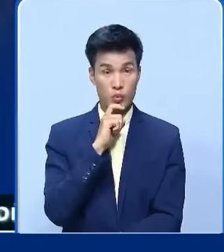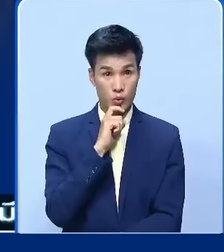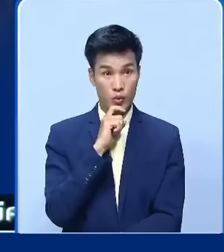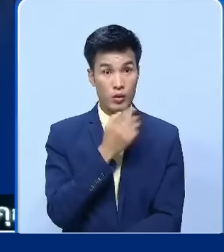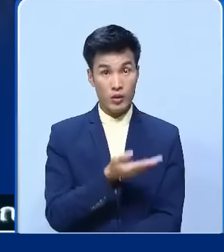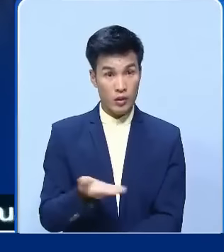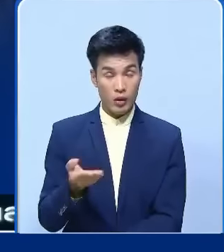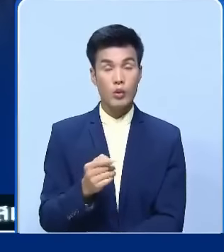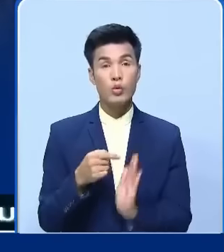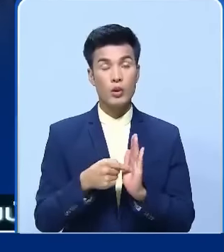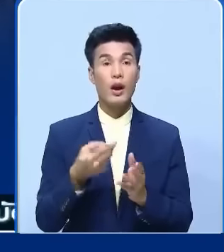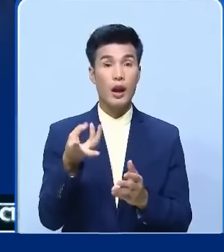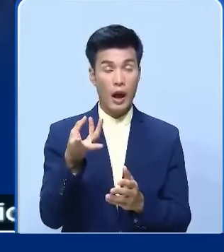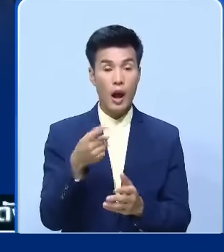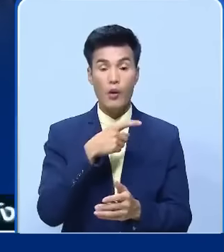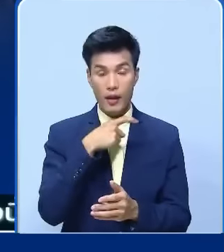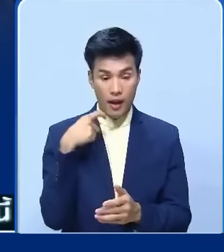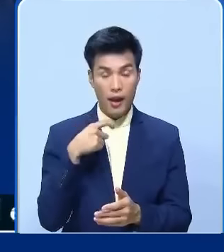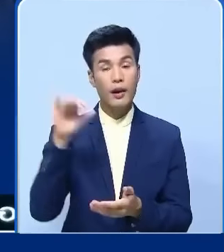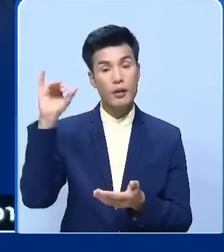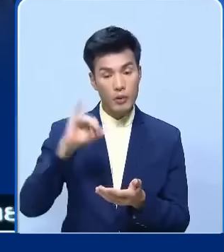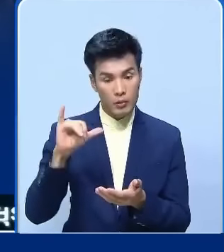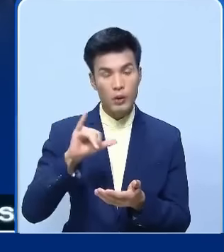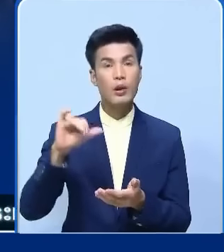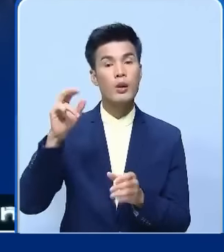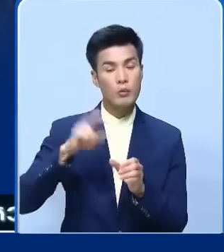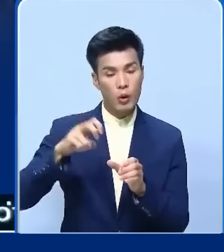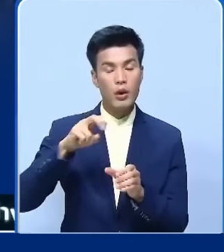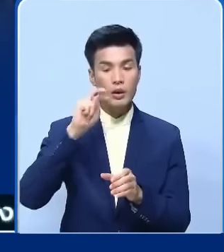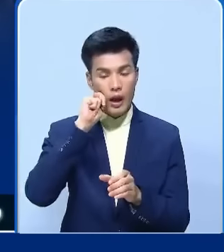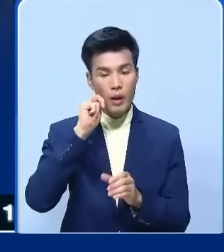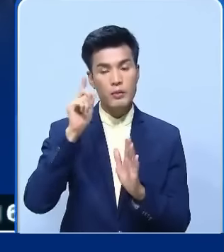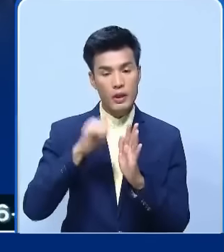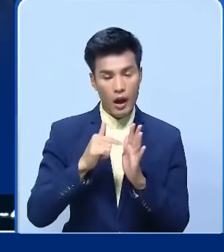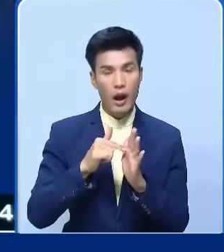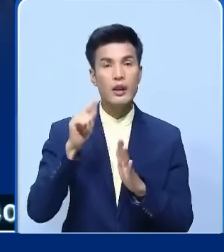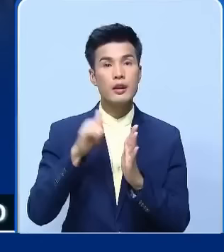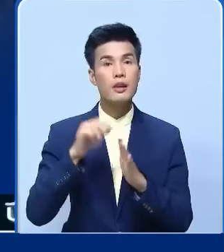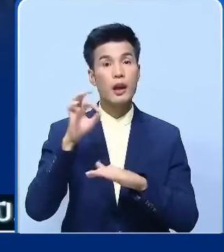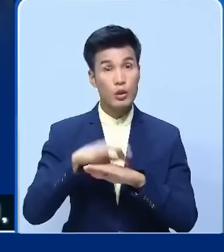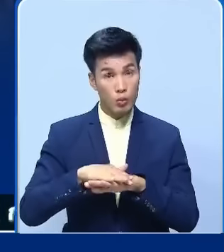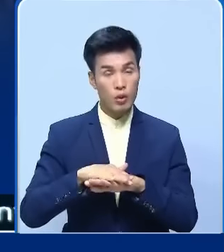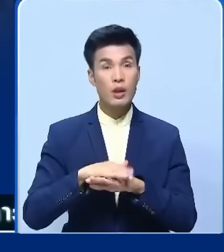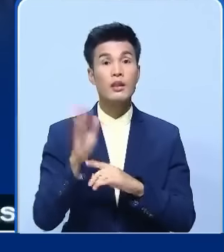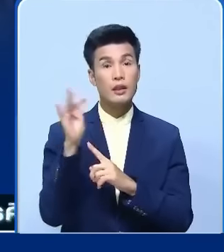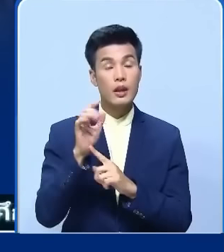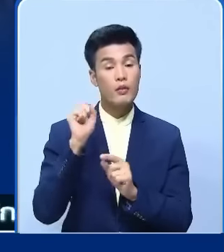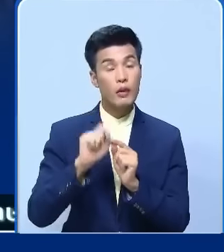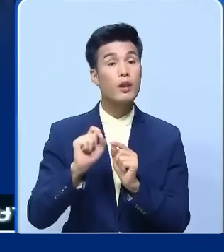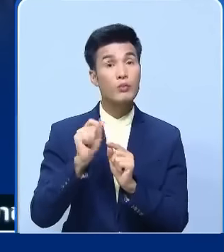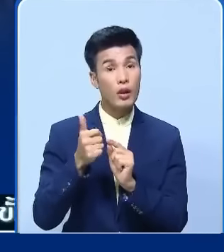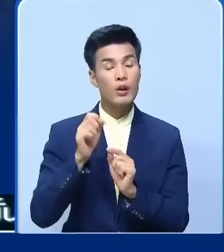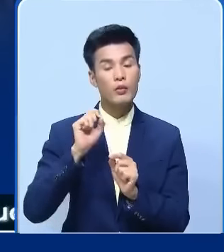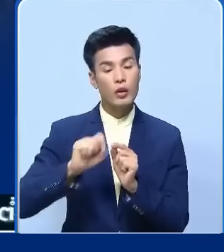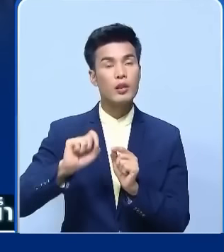เทศนะคะอย่างเช่นข้าวสารอาหารแห้งอาหารกระป๋องเครื่องปรุงน้ำดื่มยาสามัญประจำบ้านยากันยุงเทียนไขไฟแจ็คไม้